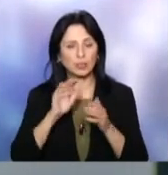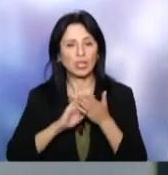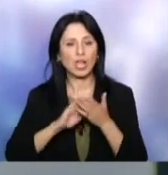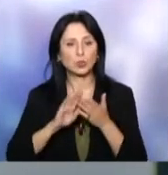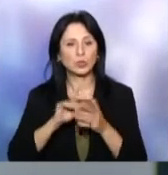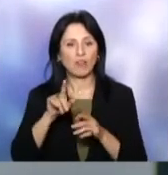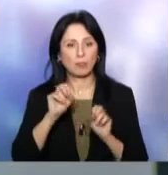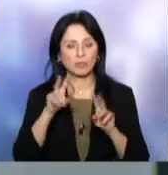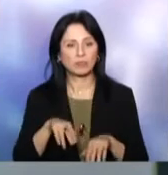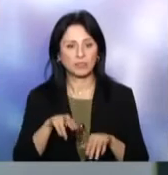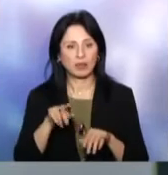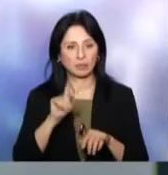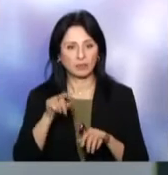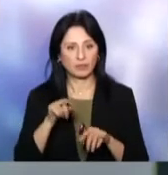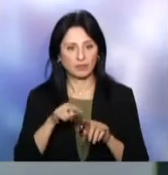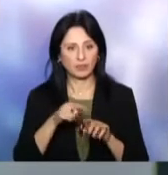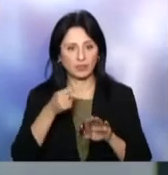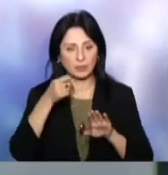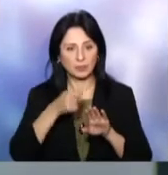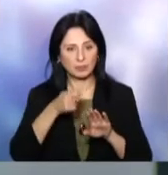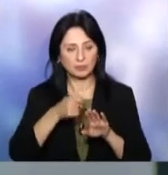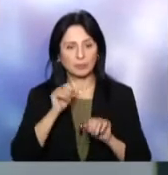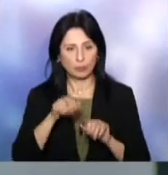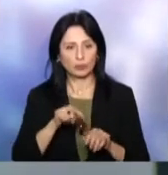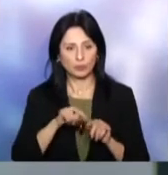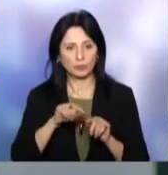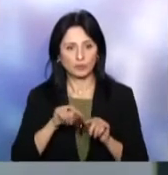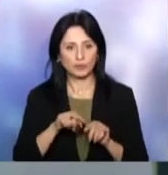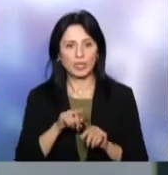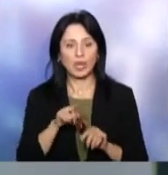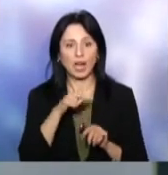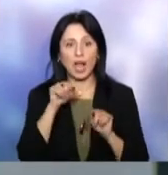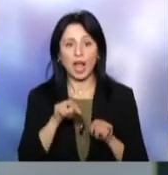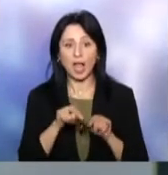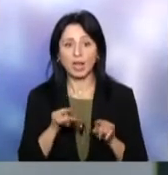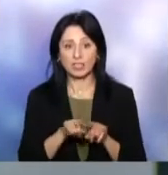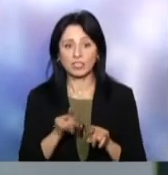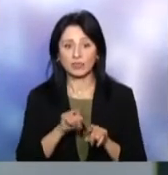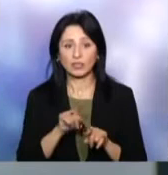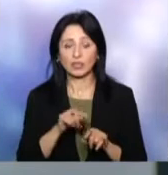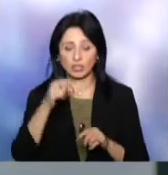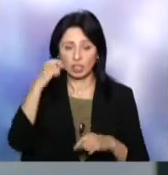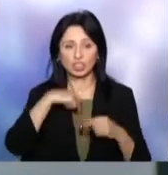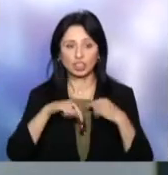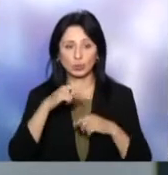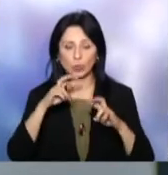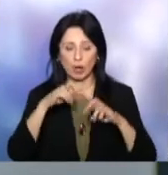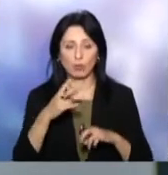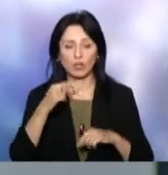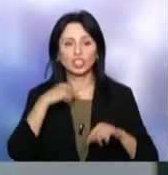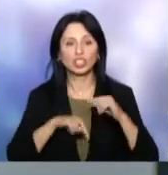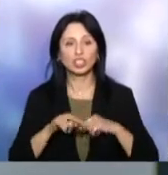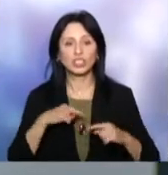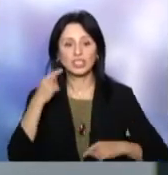იყოს მოკინვითი თერაპიით და ასე შემდეგ. რასაკვირველია, აქაც რაღაცა გარკვეული გამოკვლევები უნდა